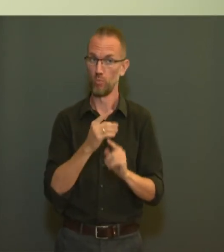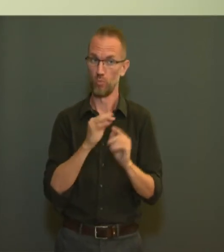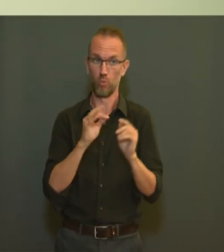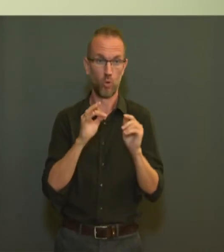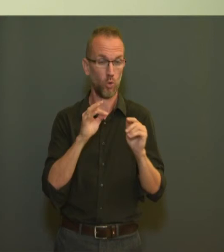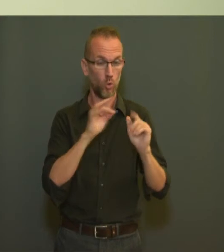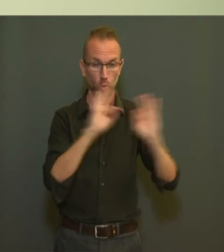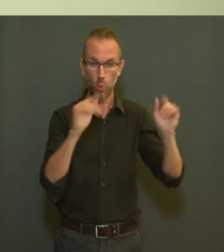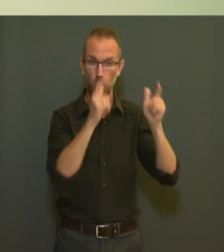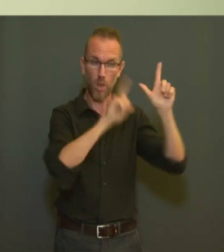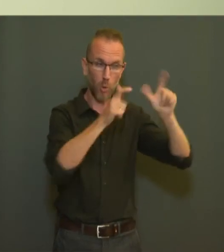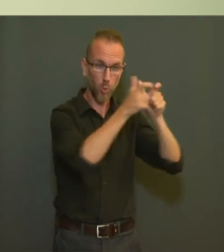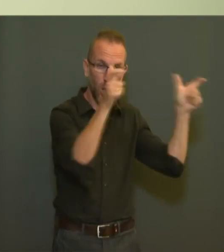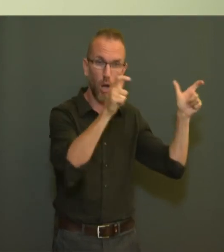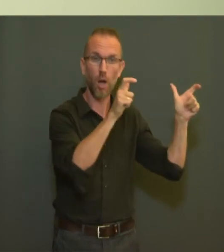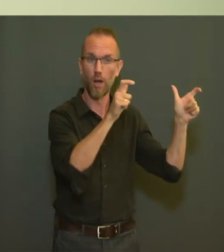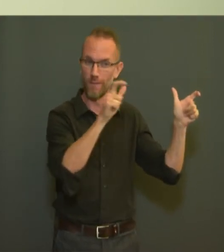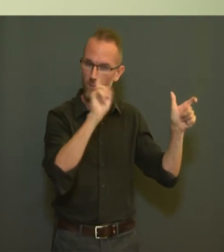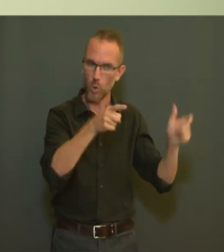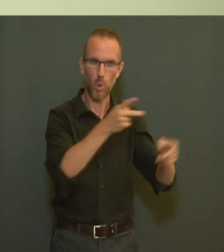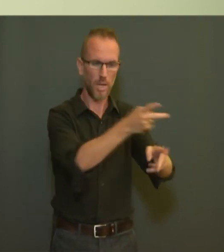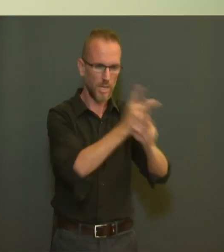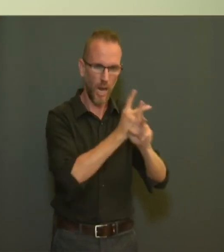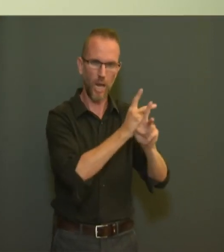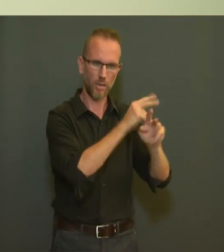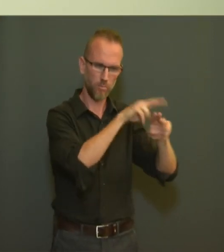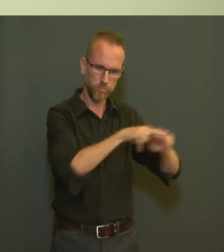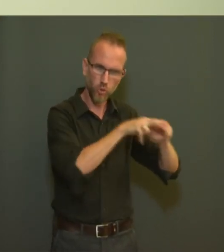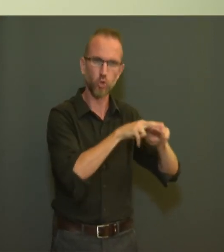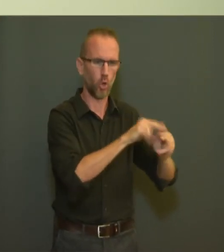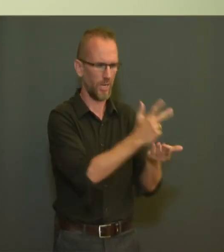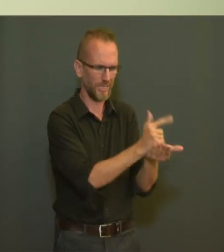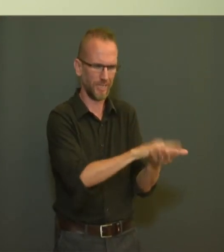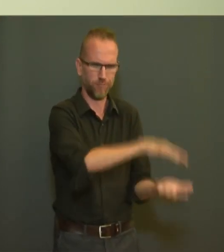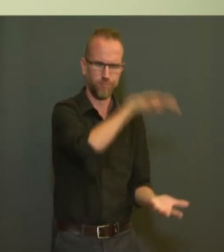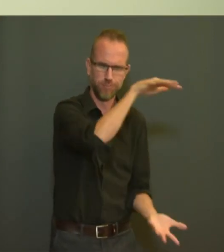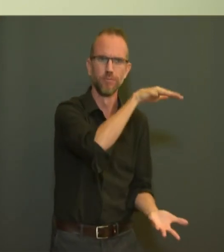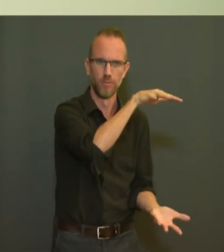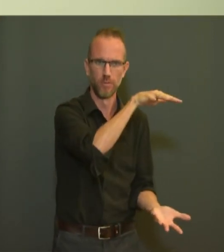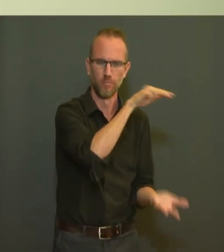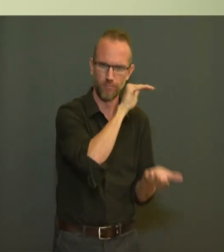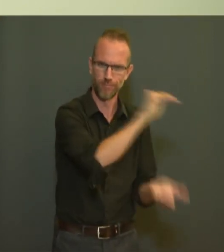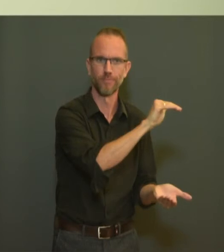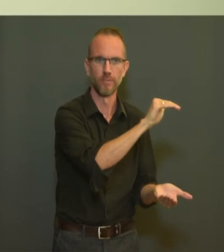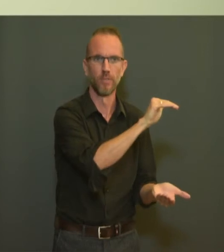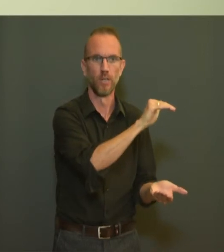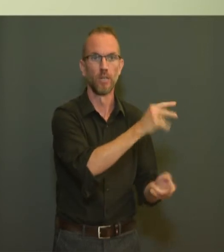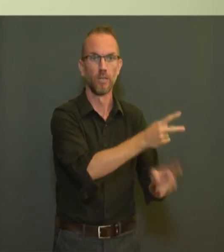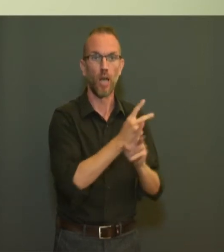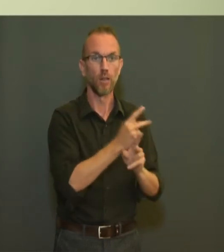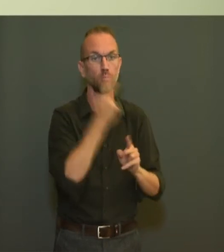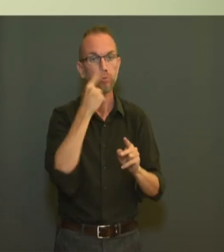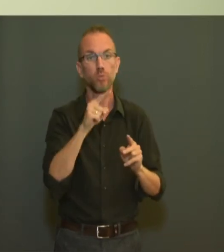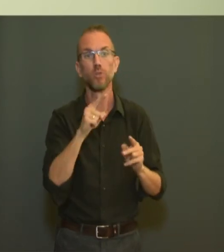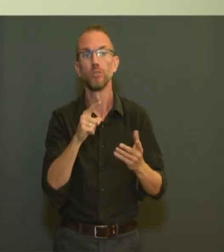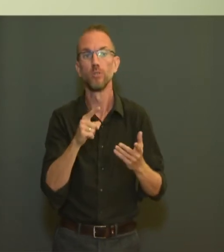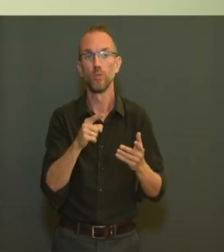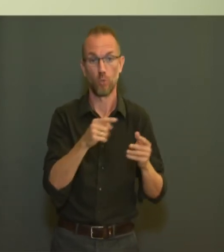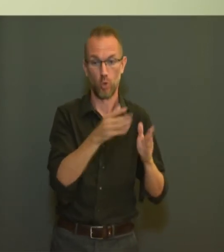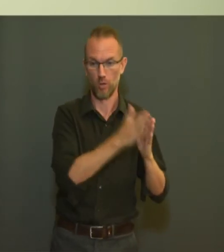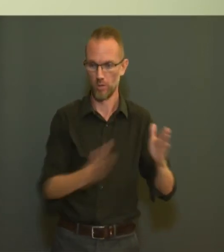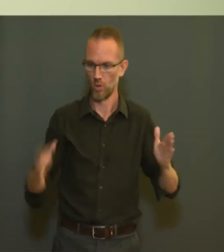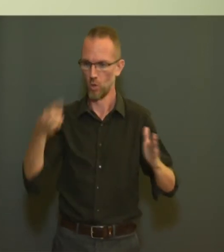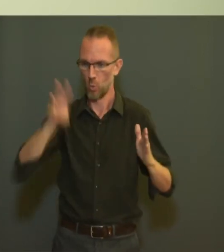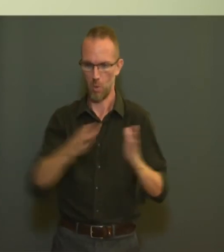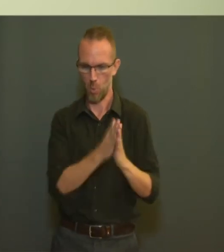le stock nécessaire de manière à pouvoir, idéalement pendant une période de 3 mois, effectuer le nombre de tests